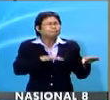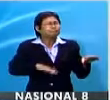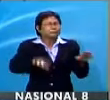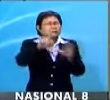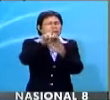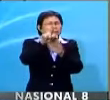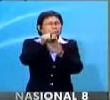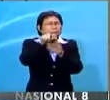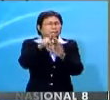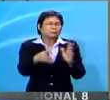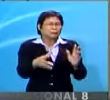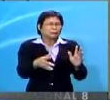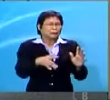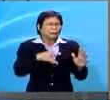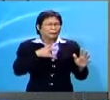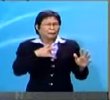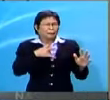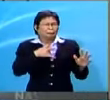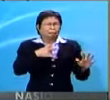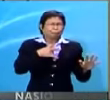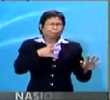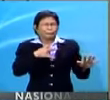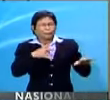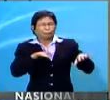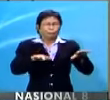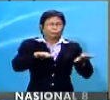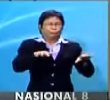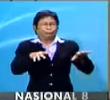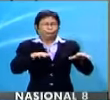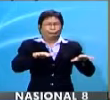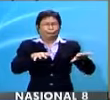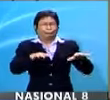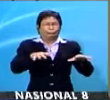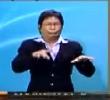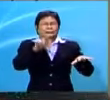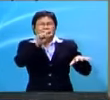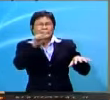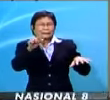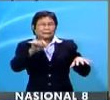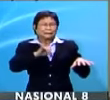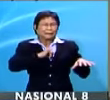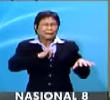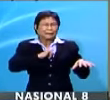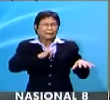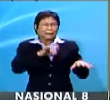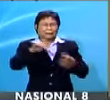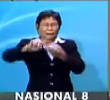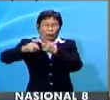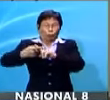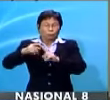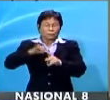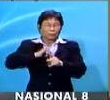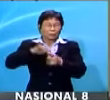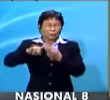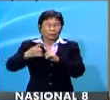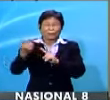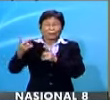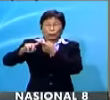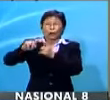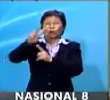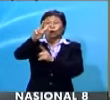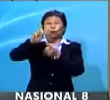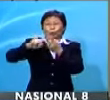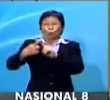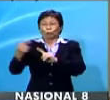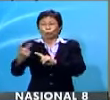sat minit nampak macam dia bergak sikit kan lepas tu saya dengan kawan saya dua orang lagi keluar